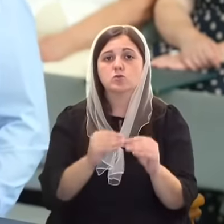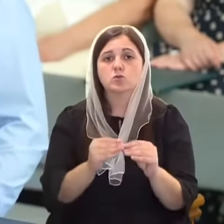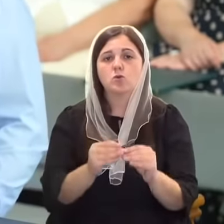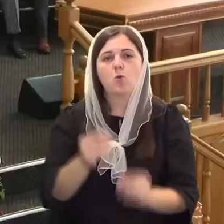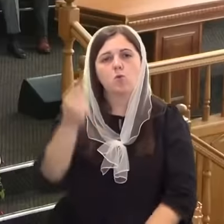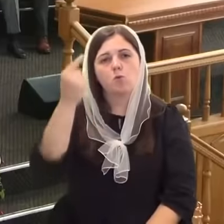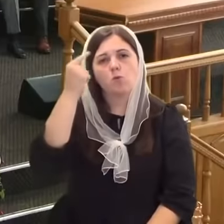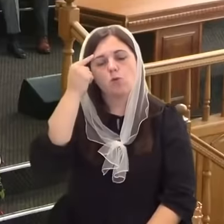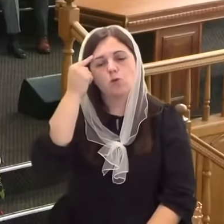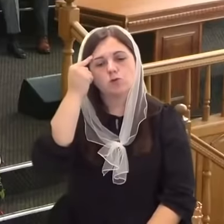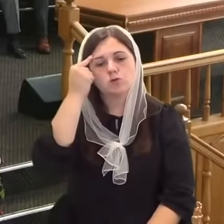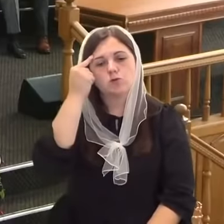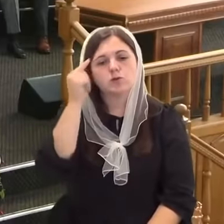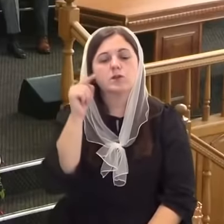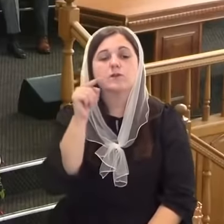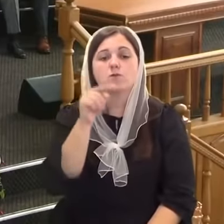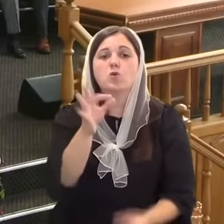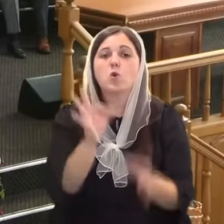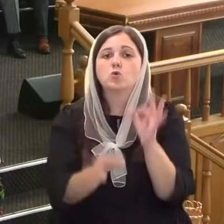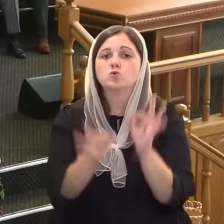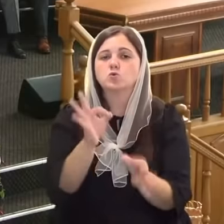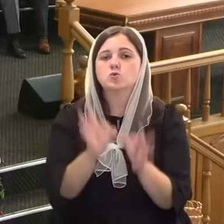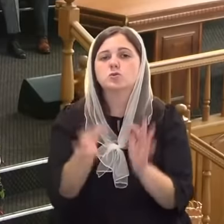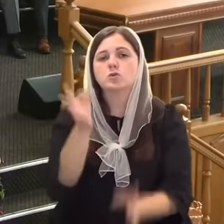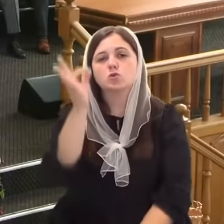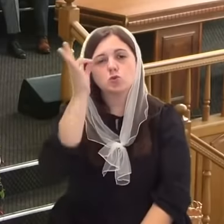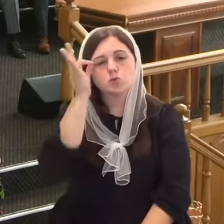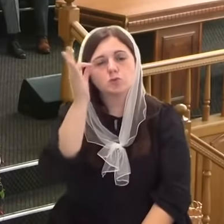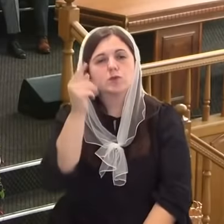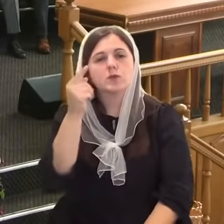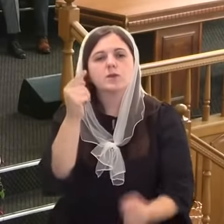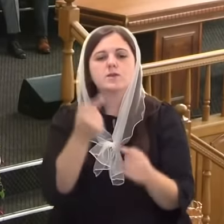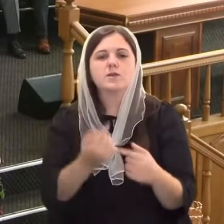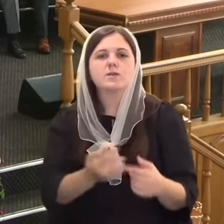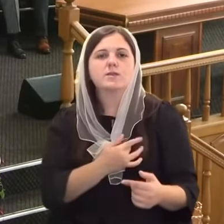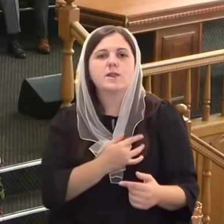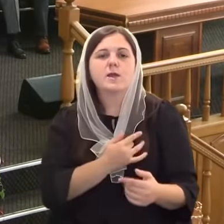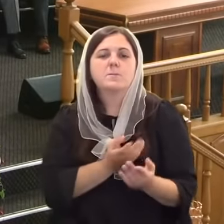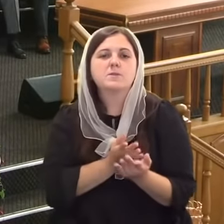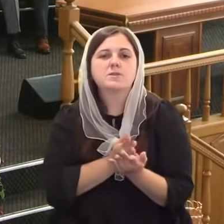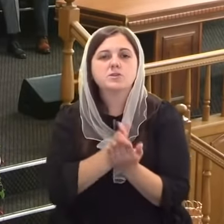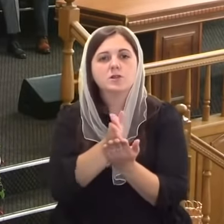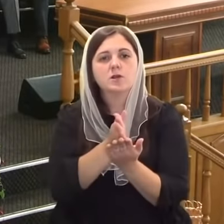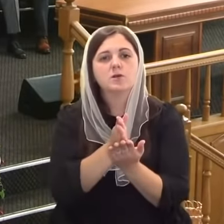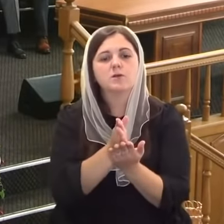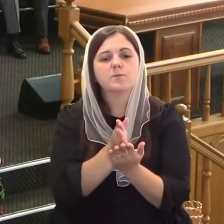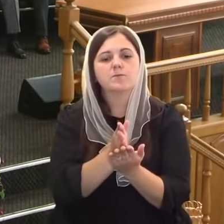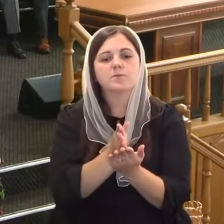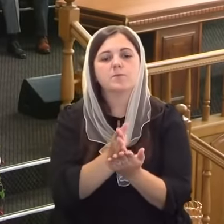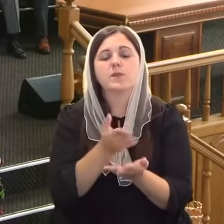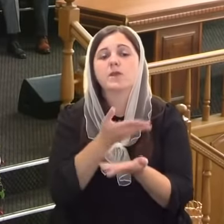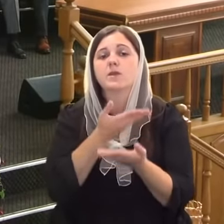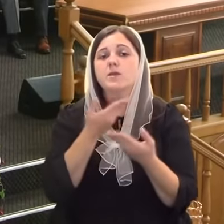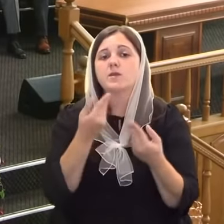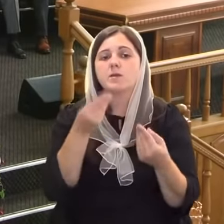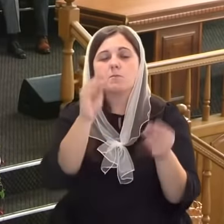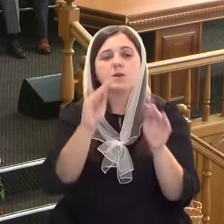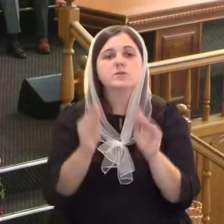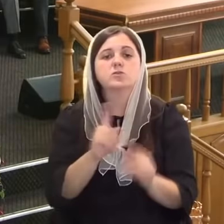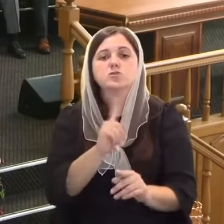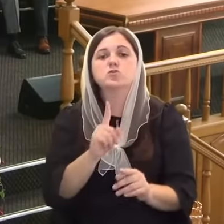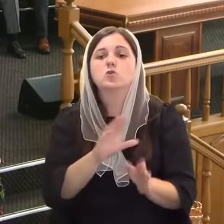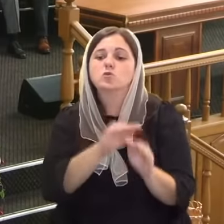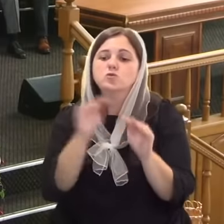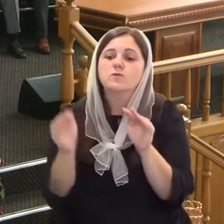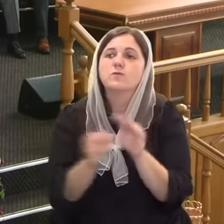составом и мозгов. И оно судит помышления и намерения сердечные. И нет творения, нет твари, скрытой